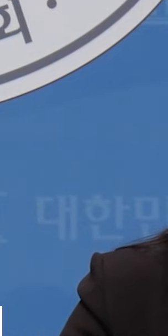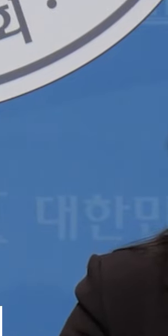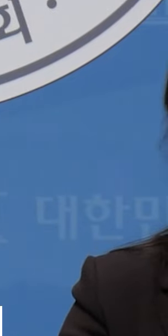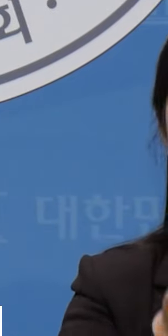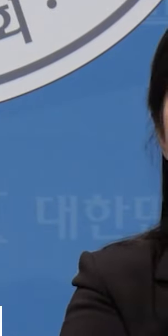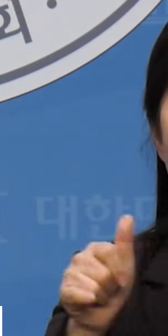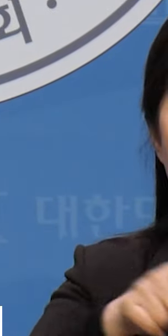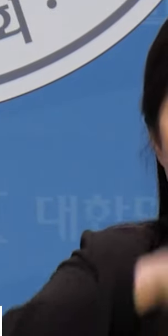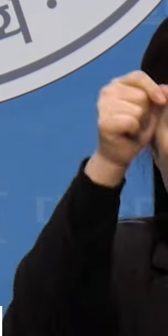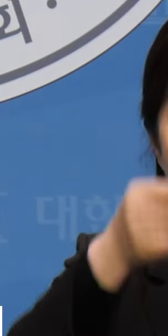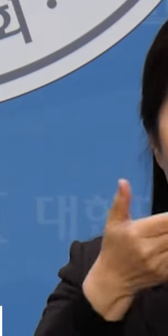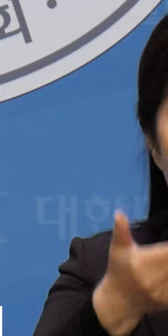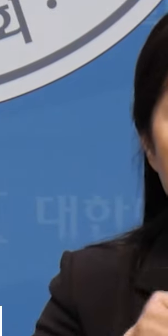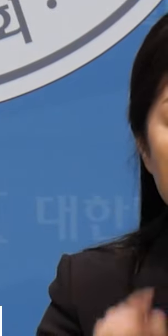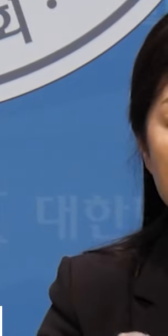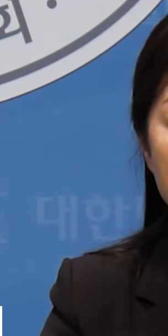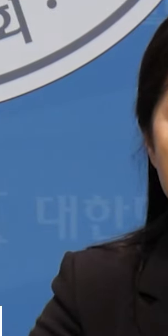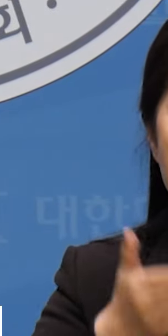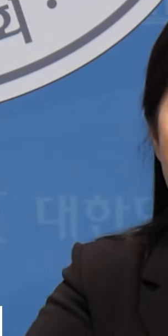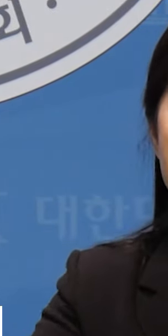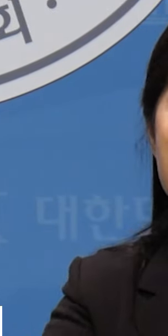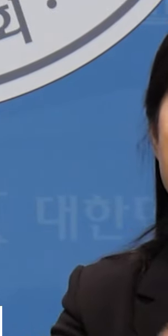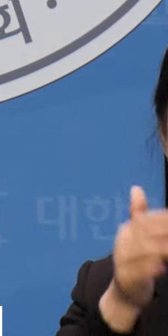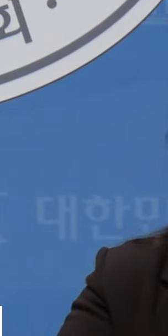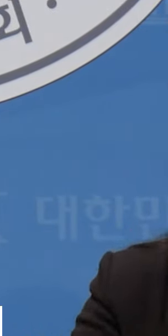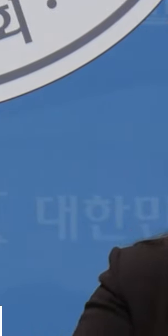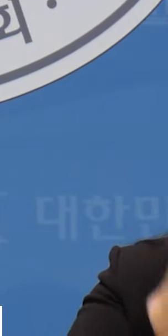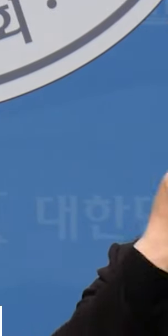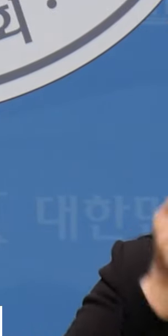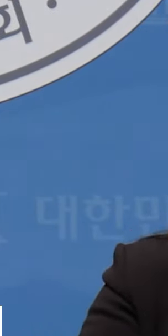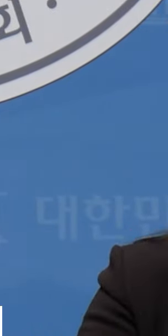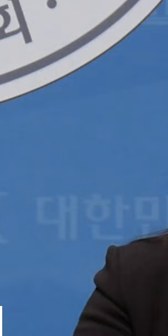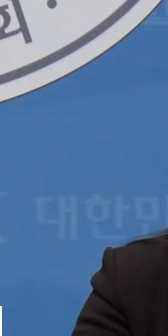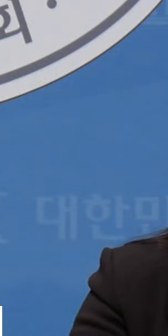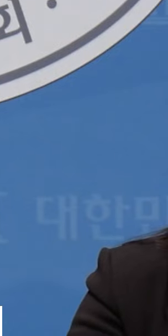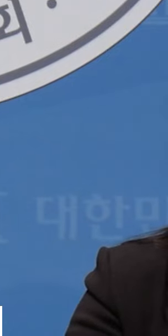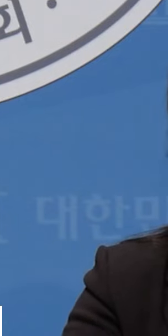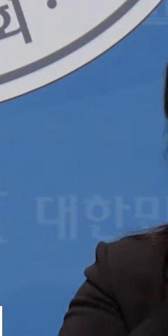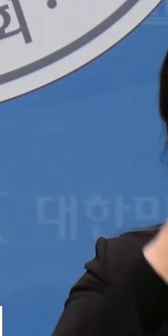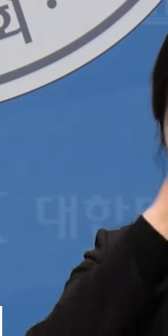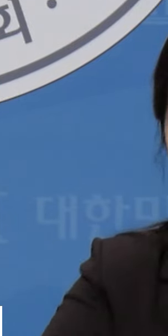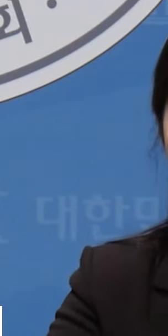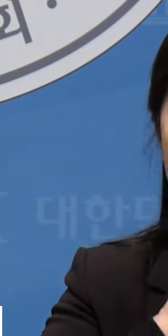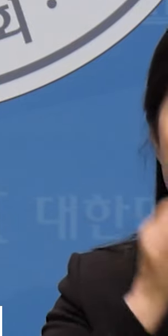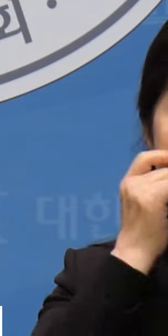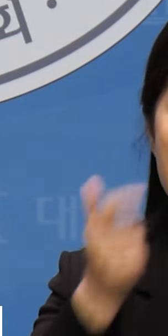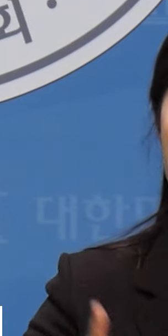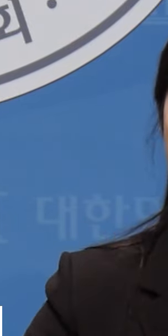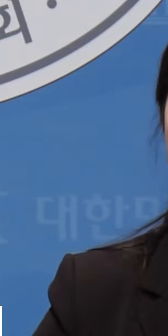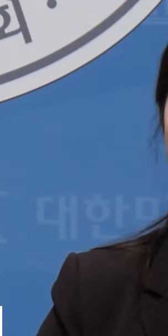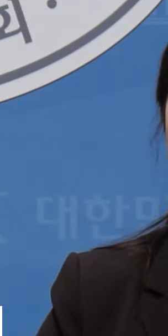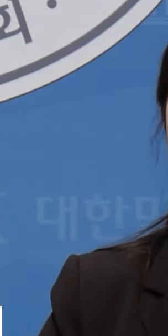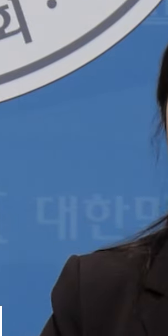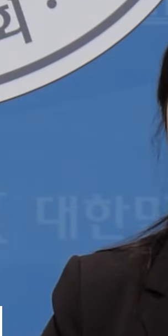인정받는지 공정하게 한판 붙어보자는 것이 이렇게 힘든 일이면 되겠습니까?